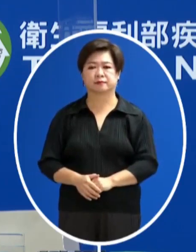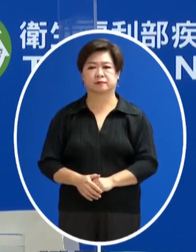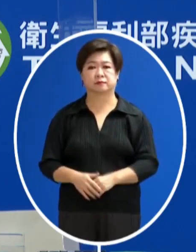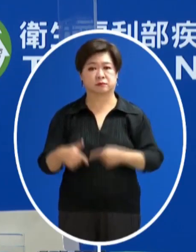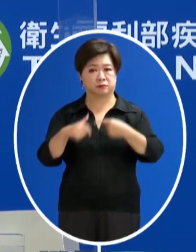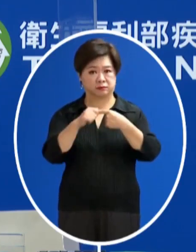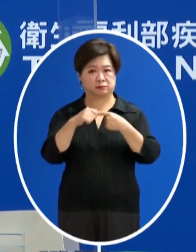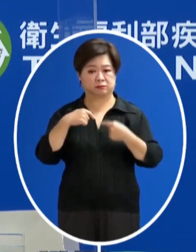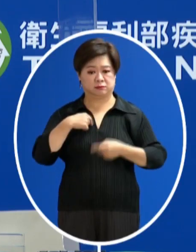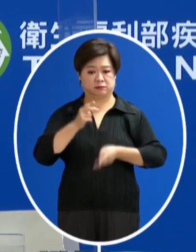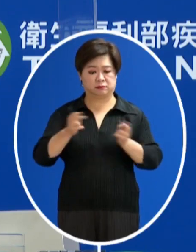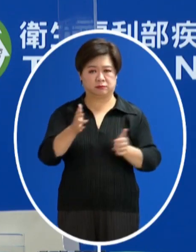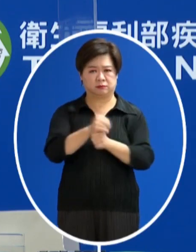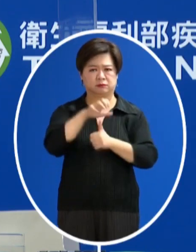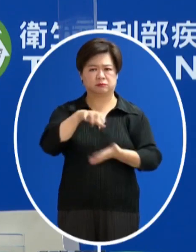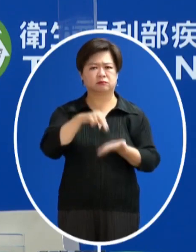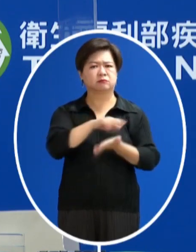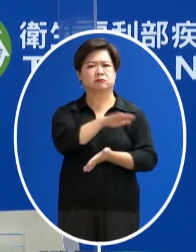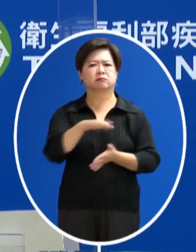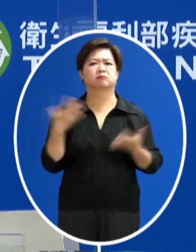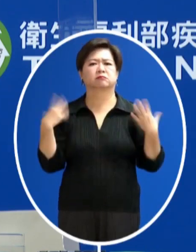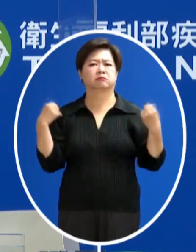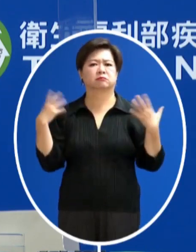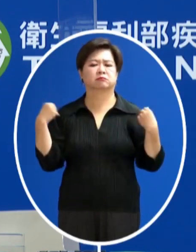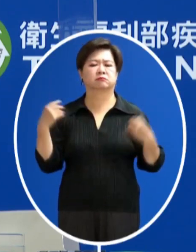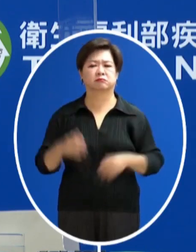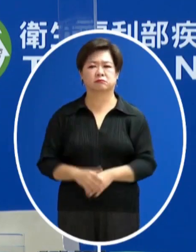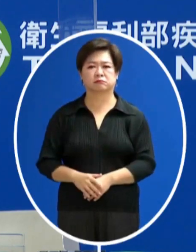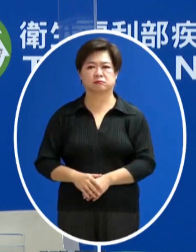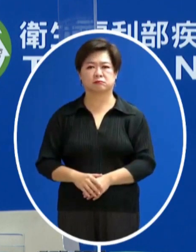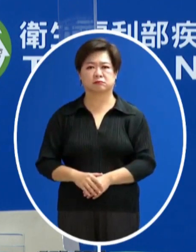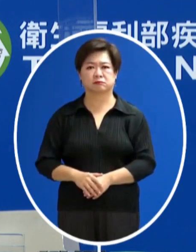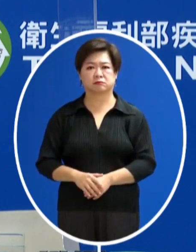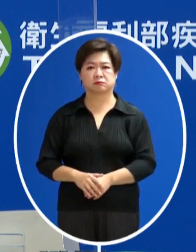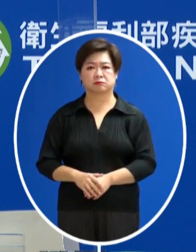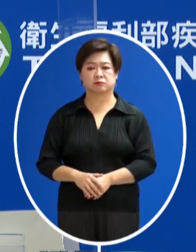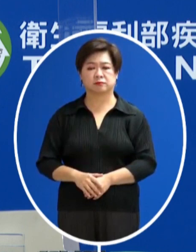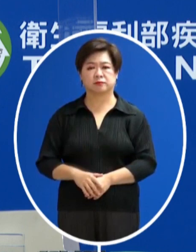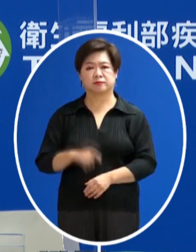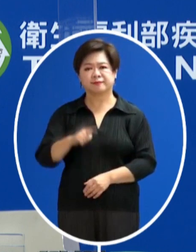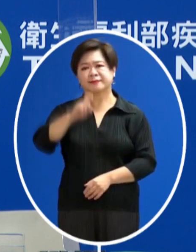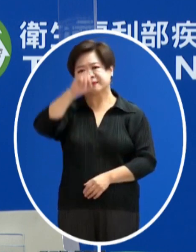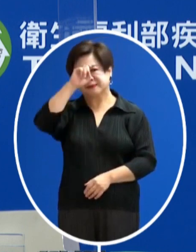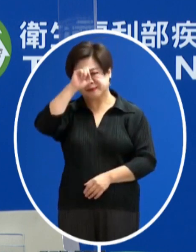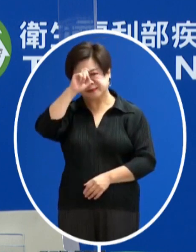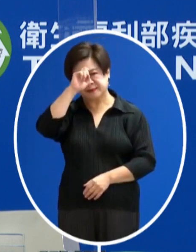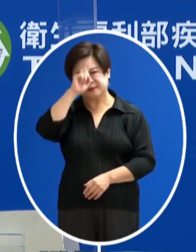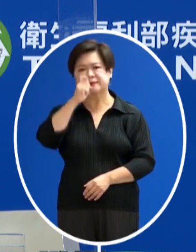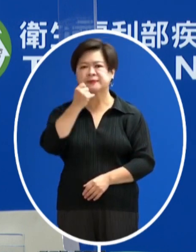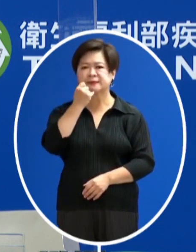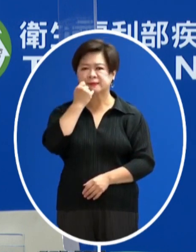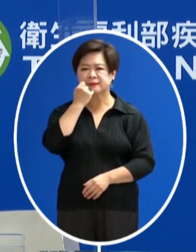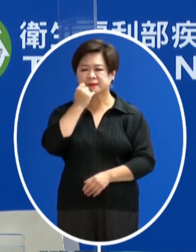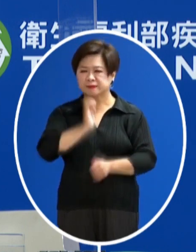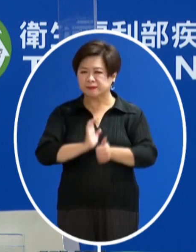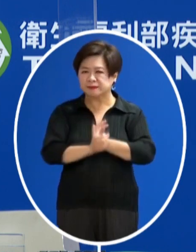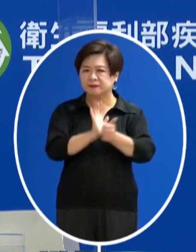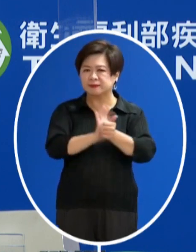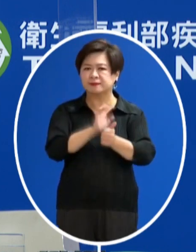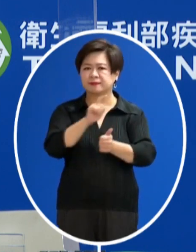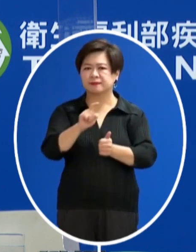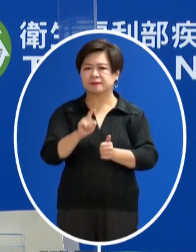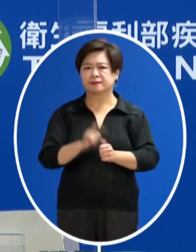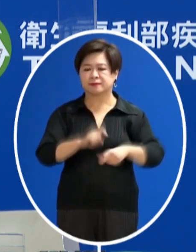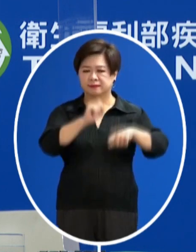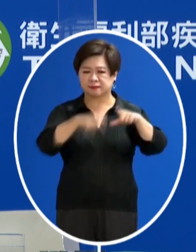指挥中心一直维持一段的立场，我们一定是都一直很希望可以全力来协助促成